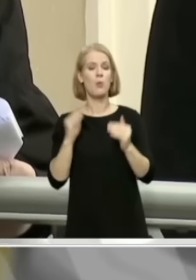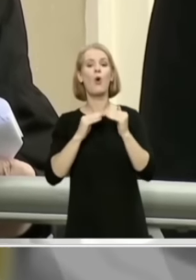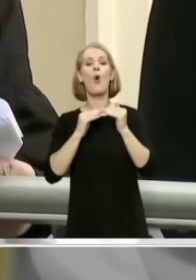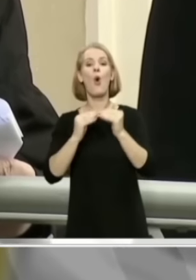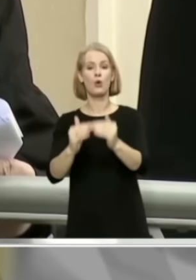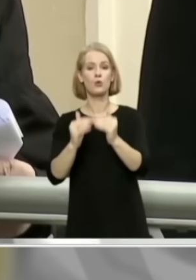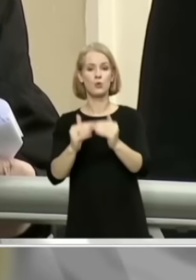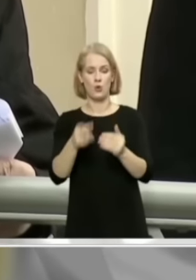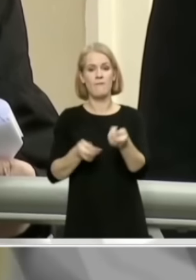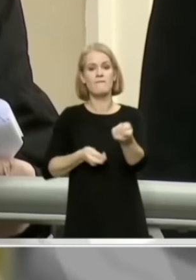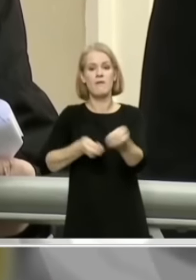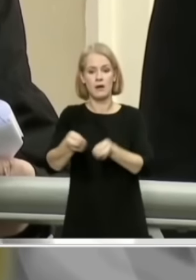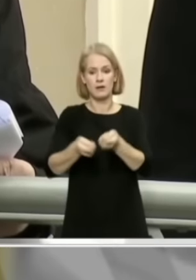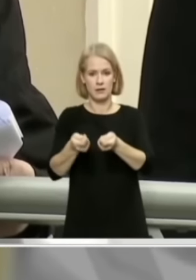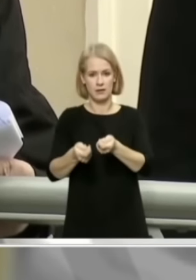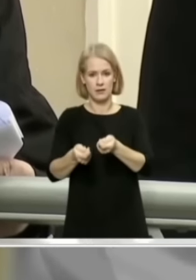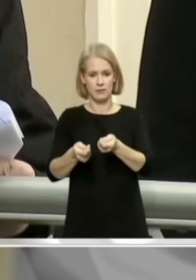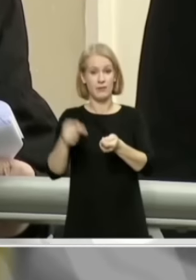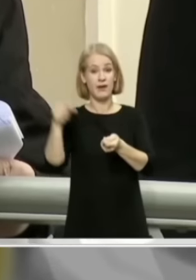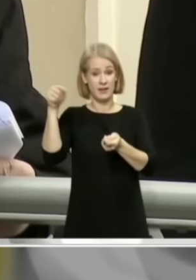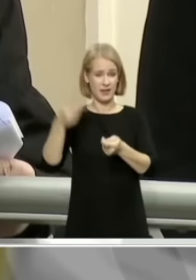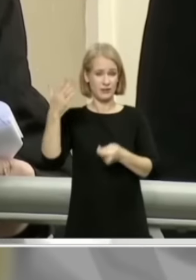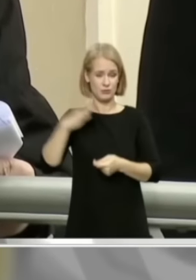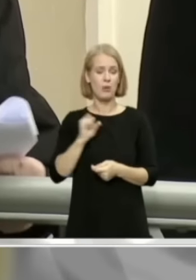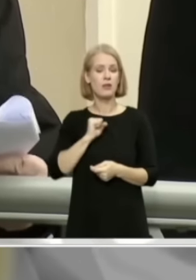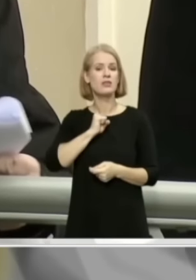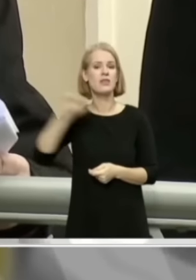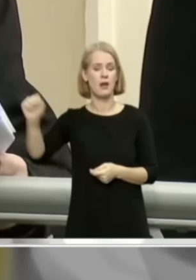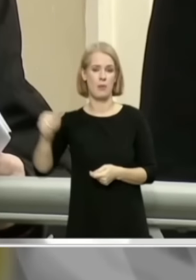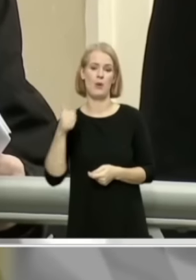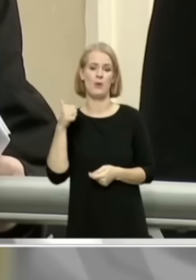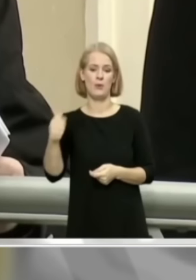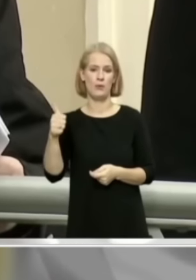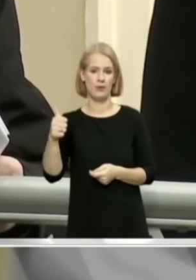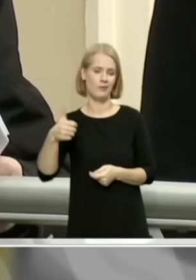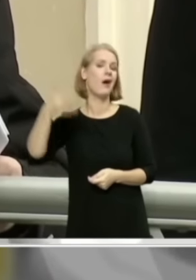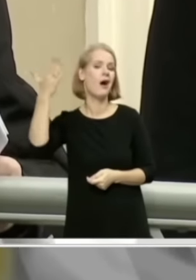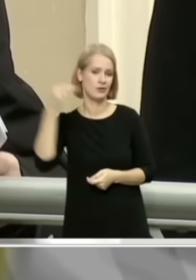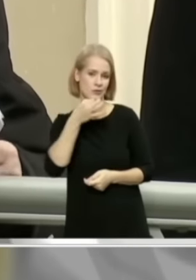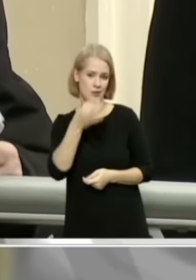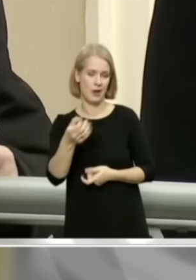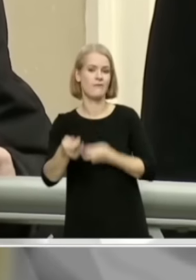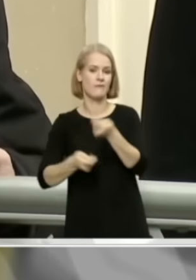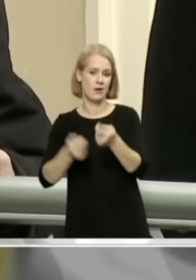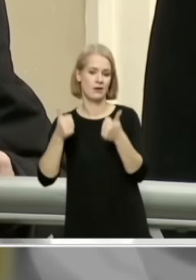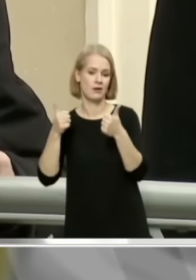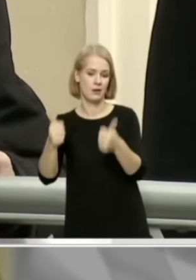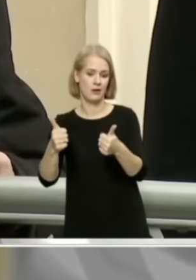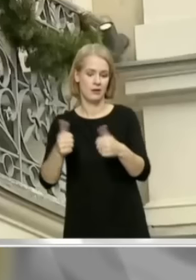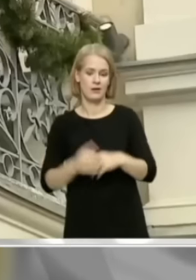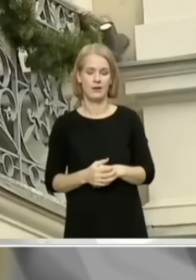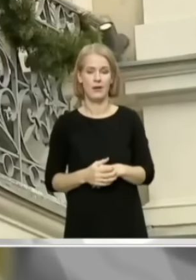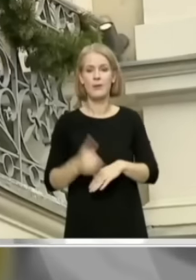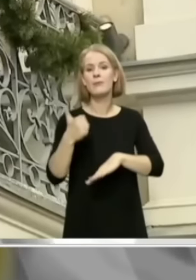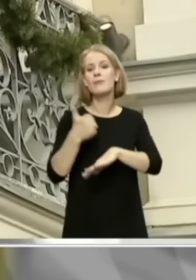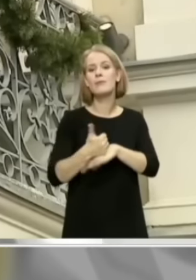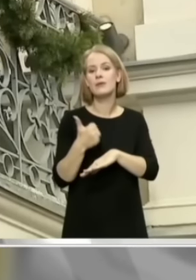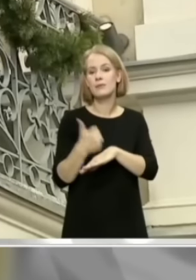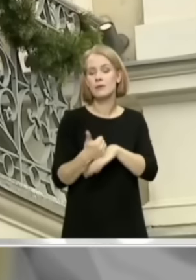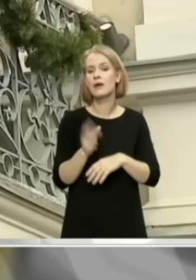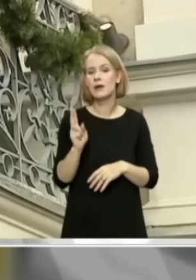Ten geriausia demokratija, aiškino anuomet pirmininkėlis Česlovas.